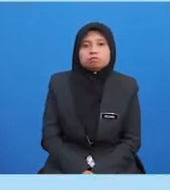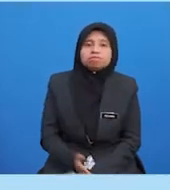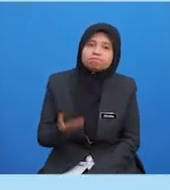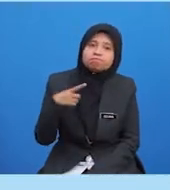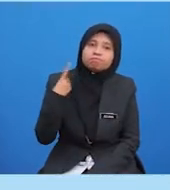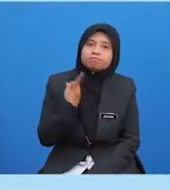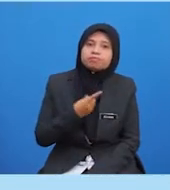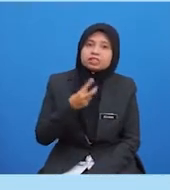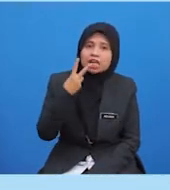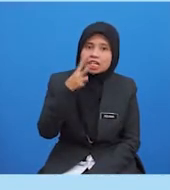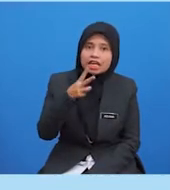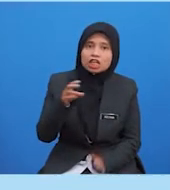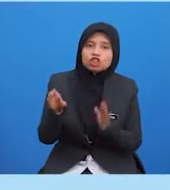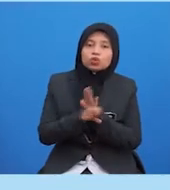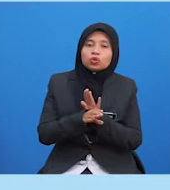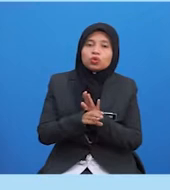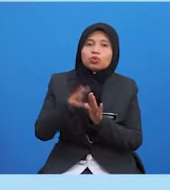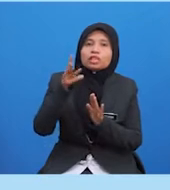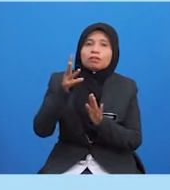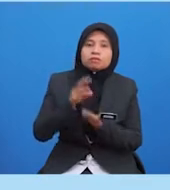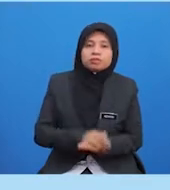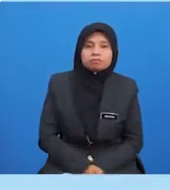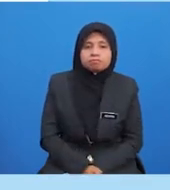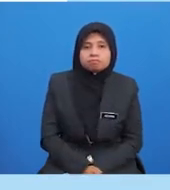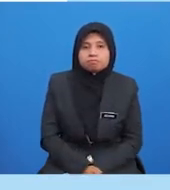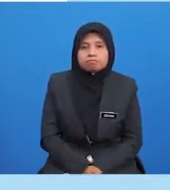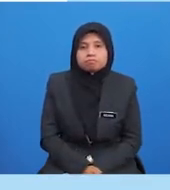Mari kita lihat contoh 16 ini.